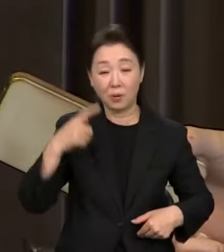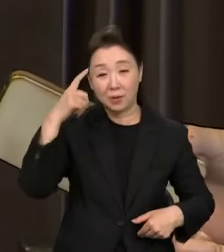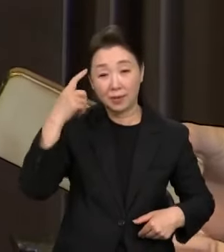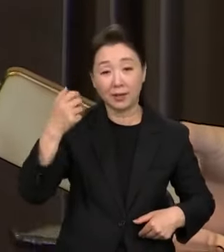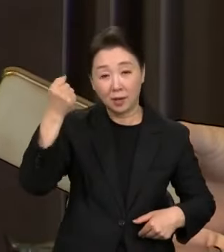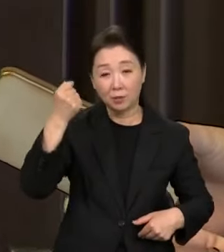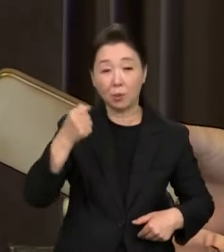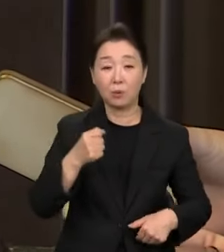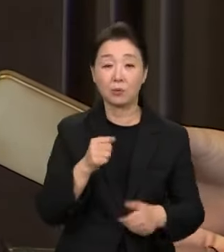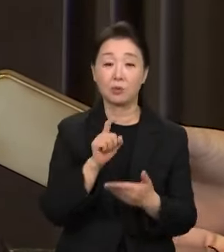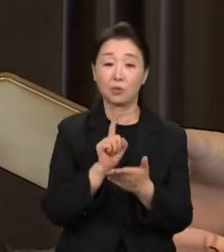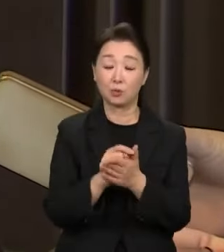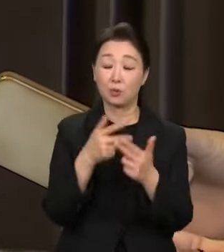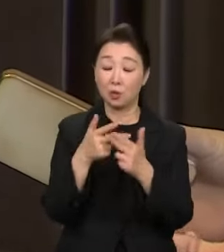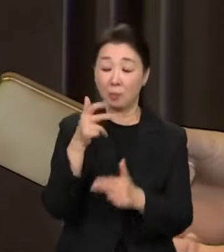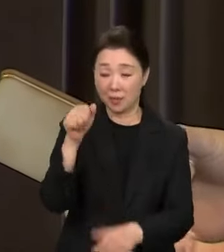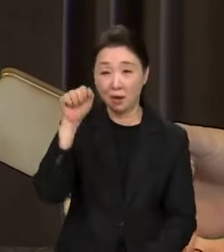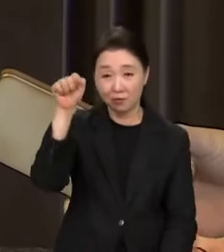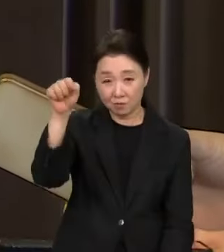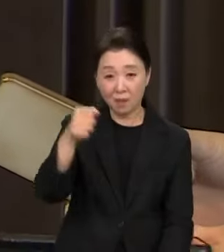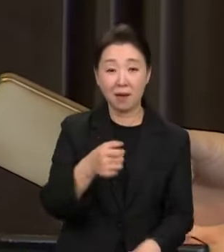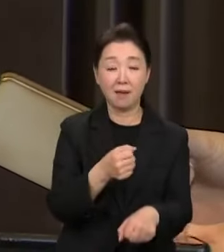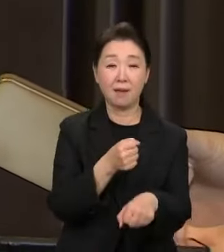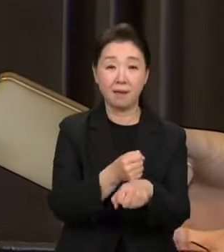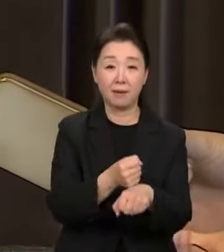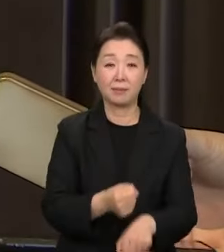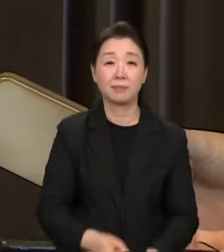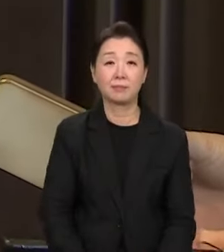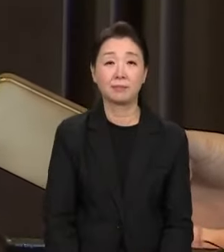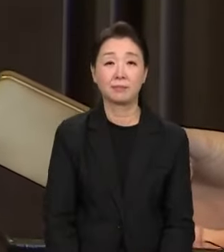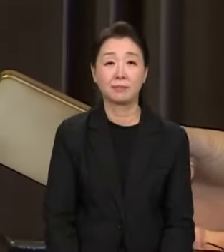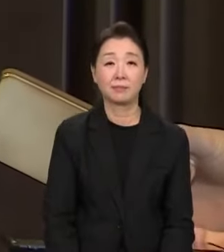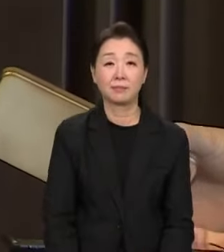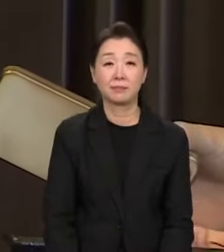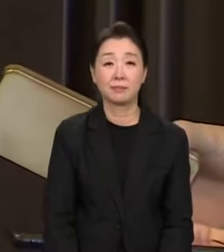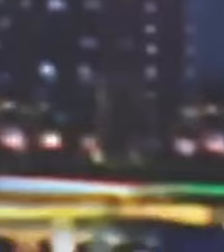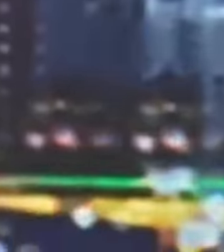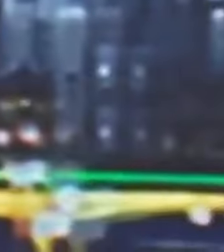갖고 축구협회장 출마를 결심하게 됐습니다.